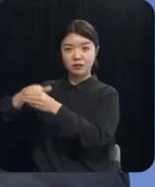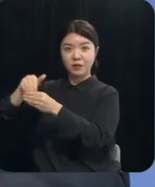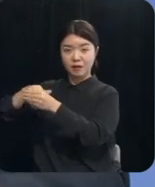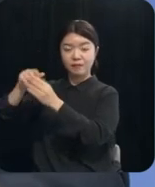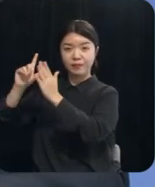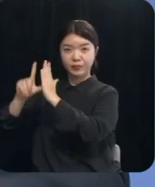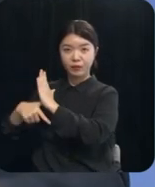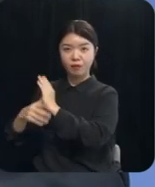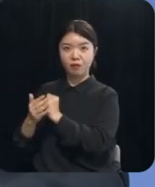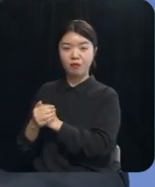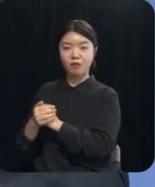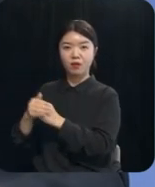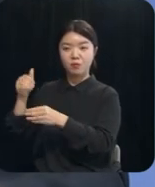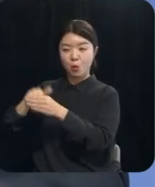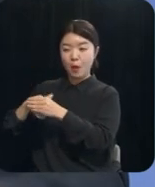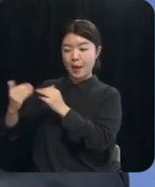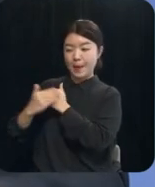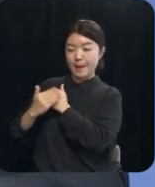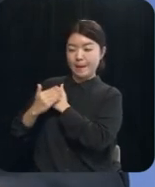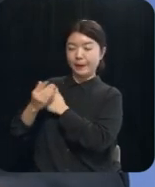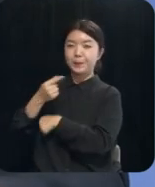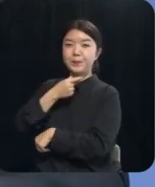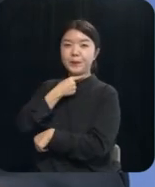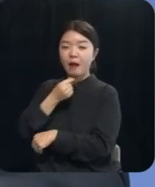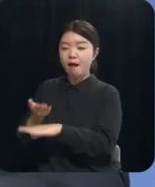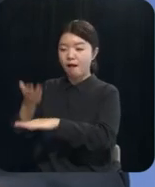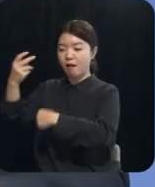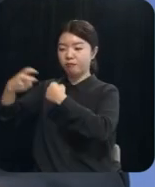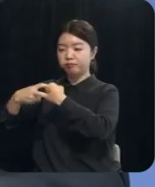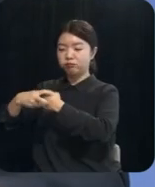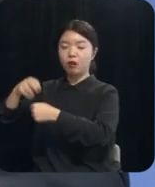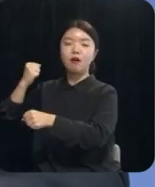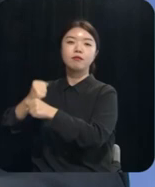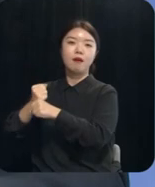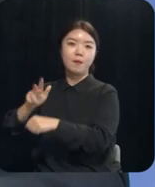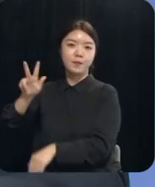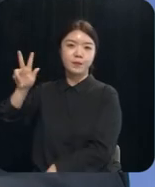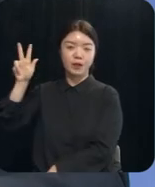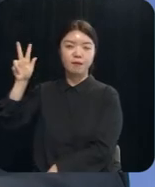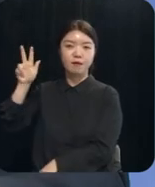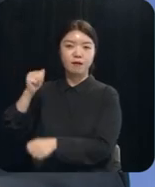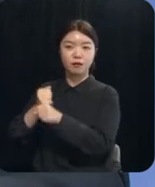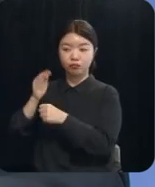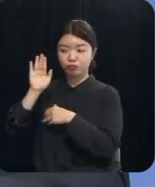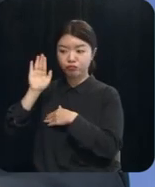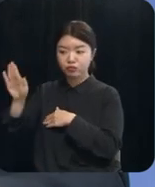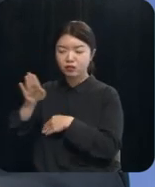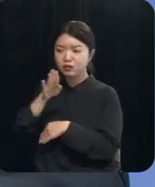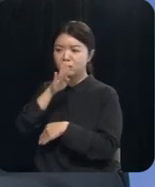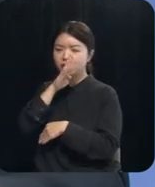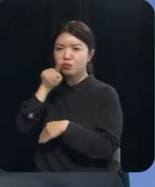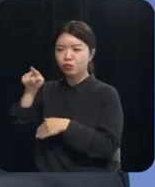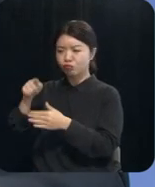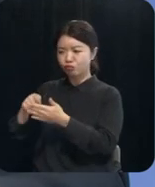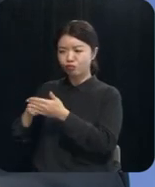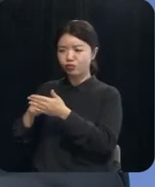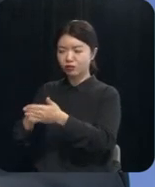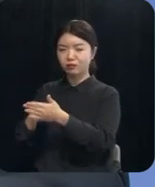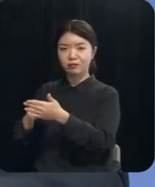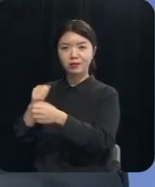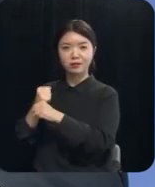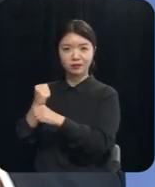지난 대선에 표를 얻기 위해서 상급병원을 하겠다 이렇게 해놓고 실제 그것이